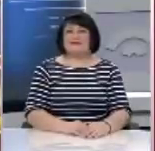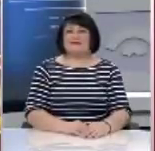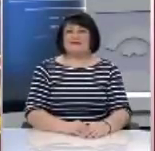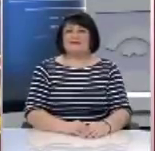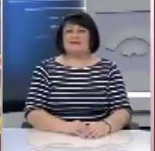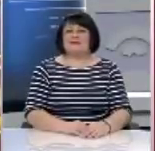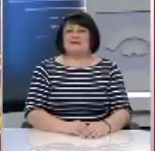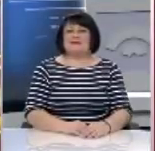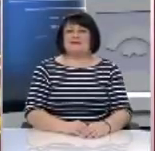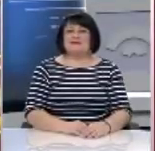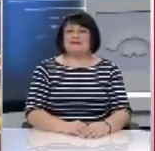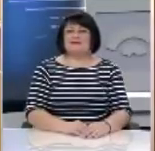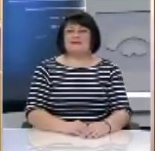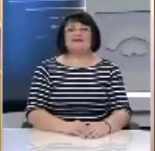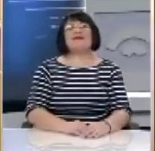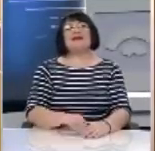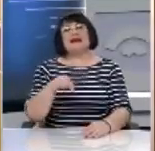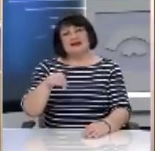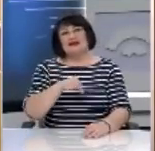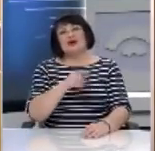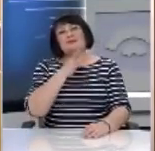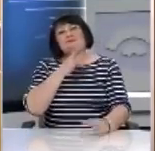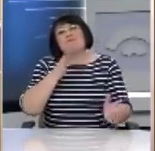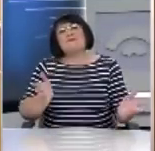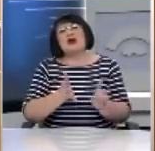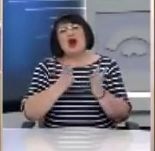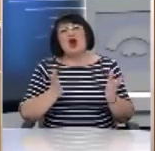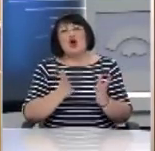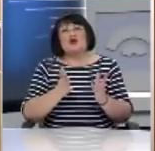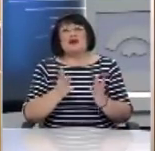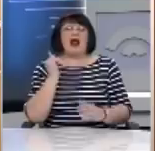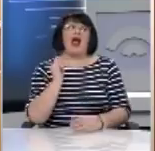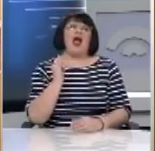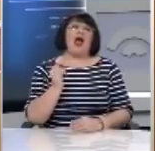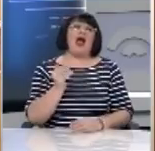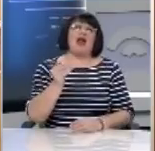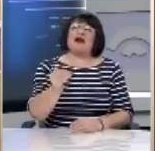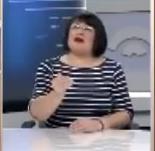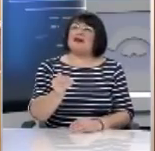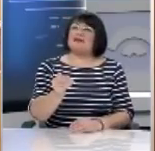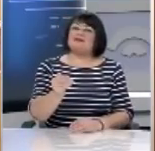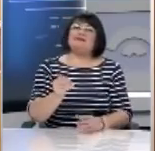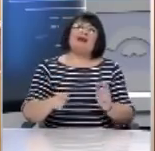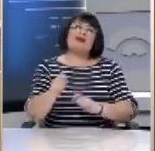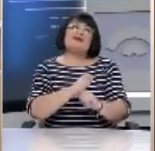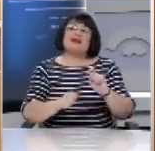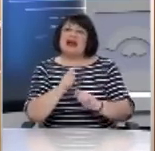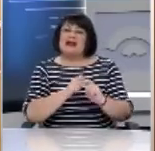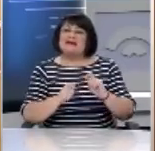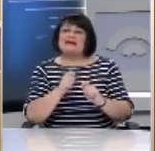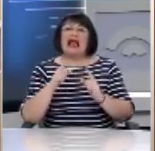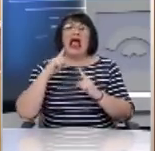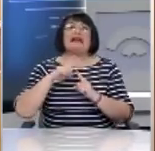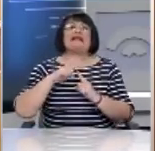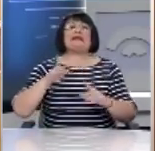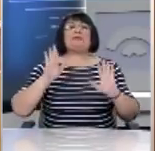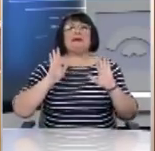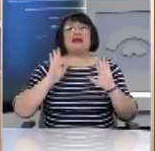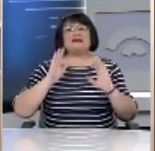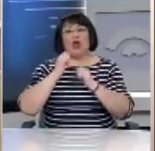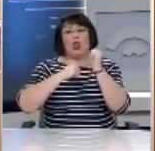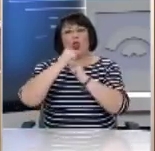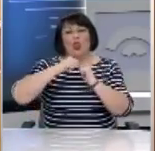Τώρα, πρόχειρα και κατόπιν εορτής, δημιουργείται άτυπες δομές